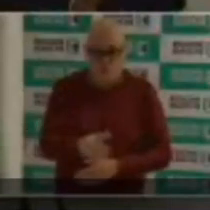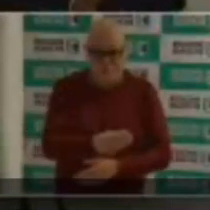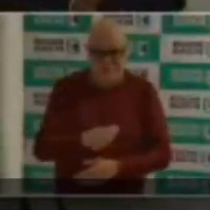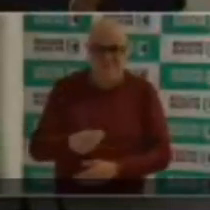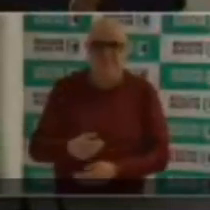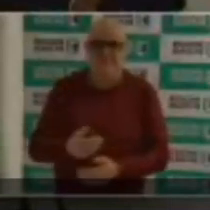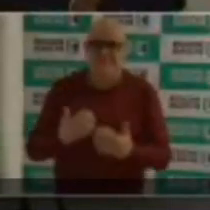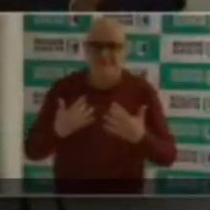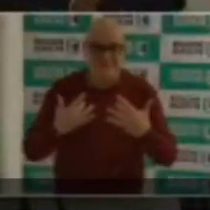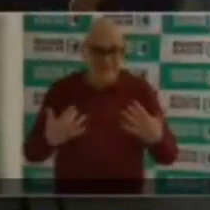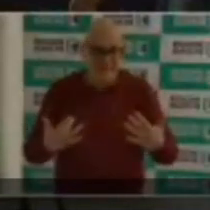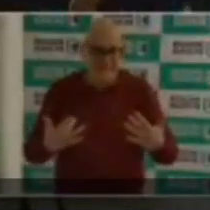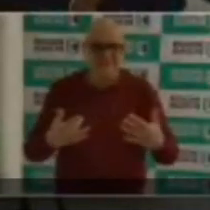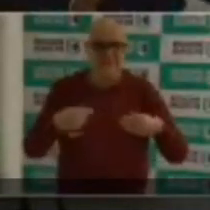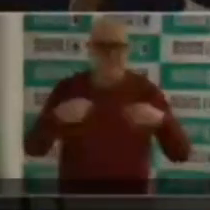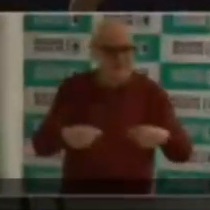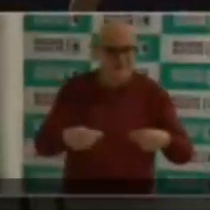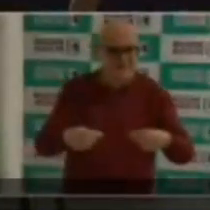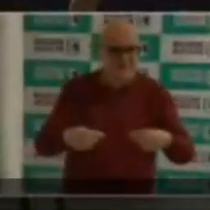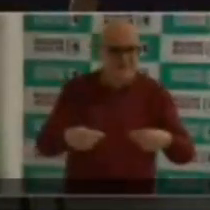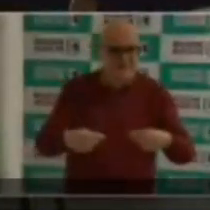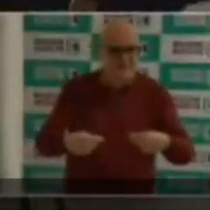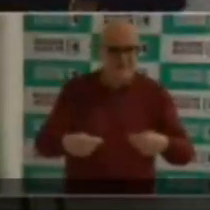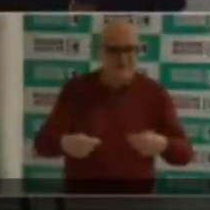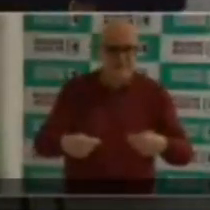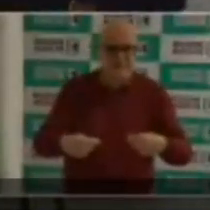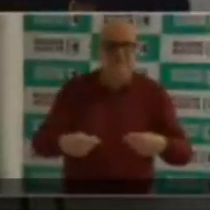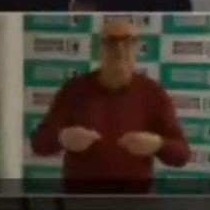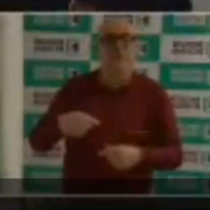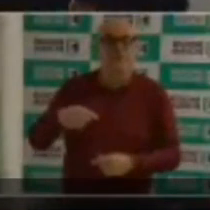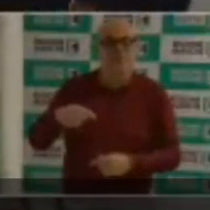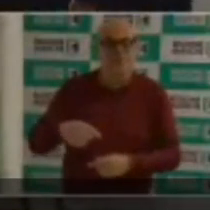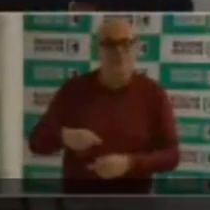Buongiorno a tutti, grazie della presenza. Siamo qui oggi per